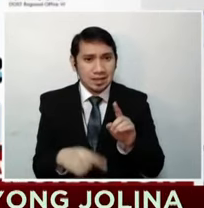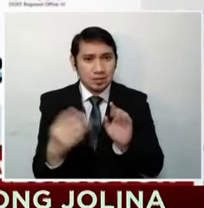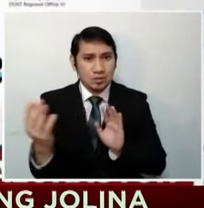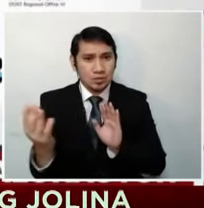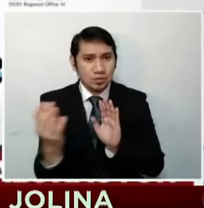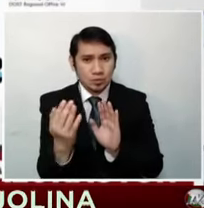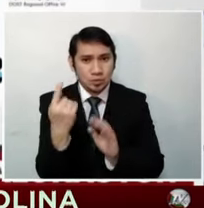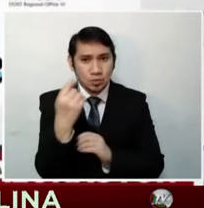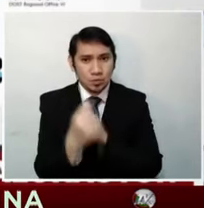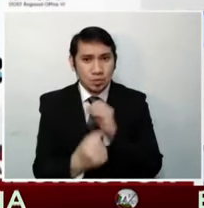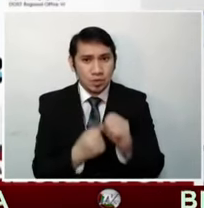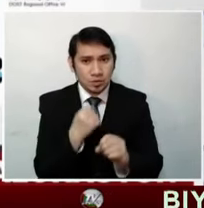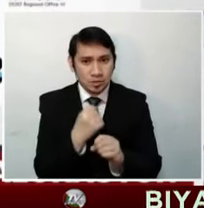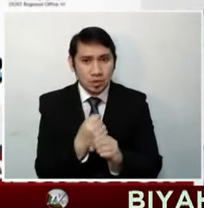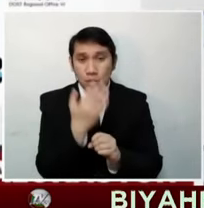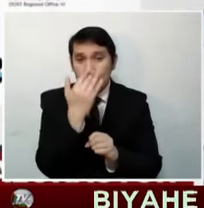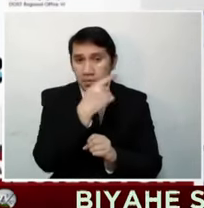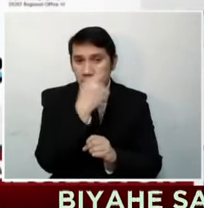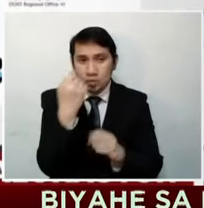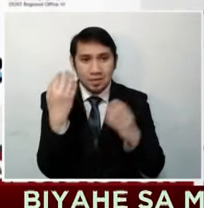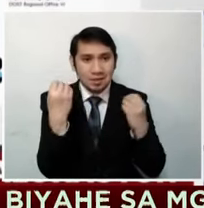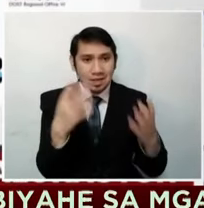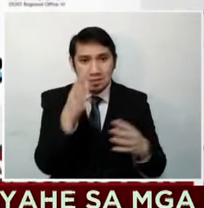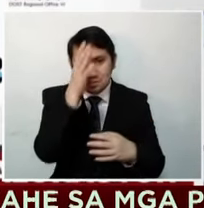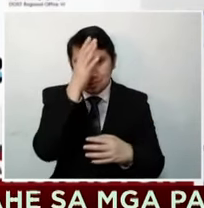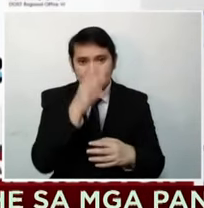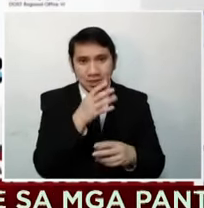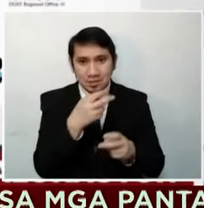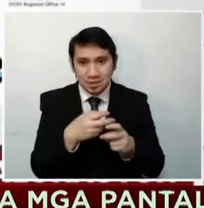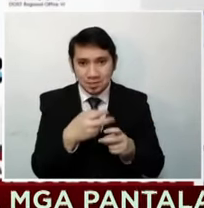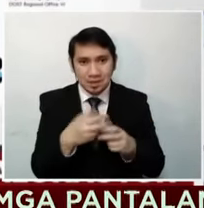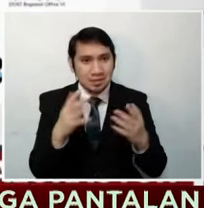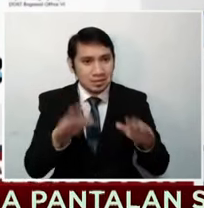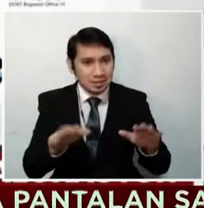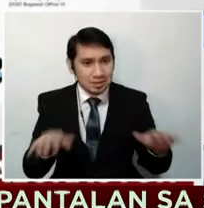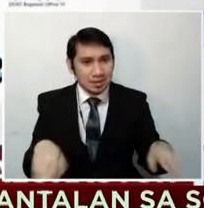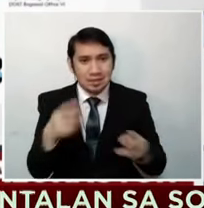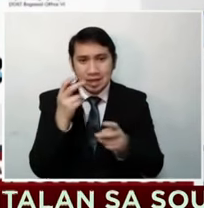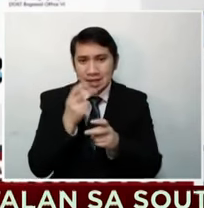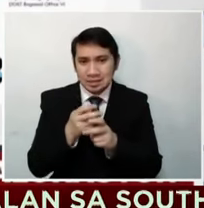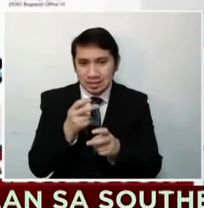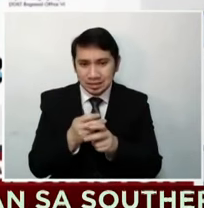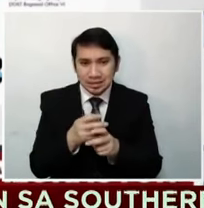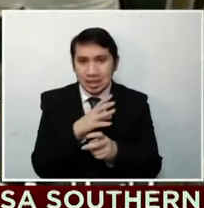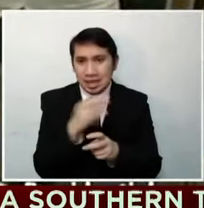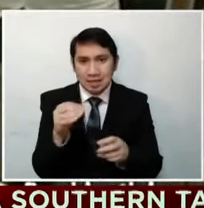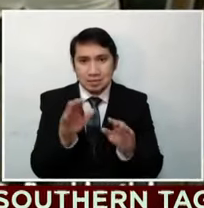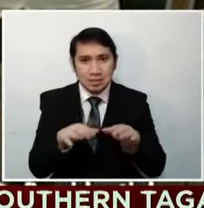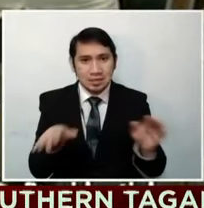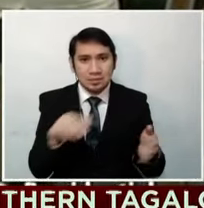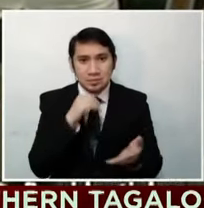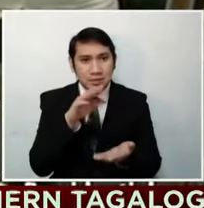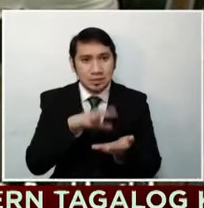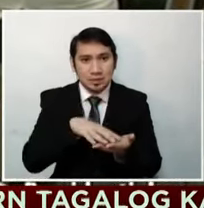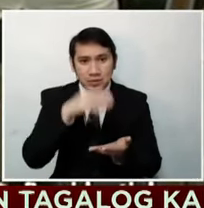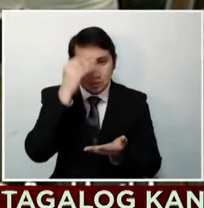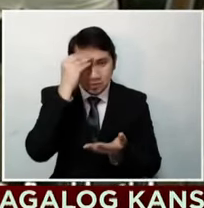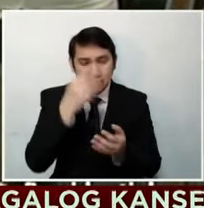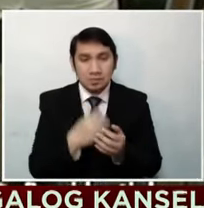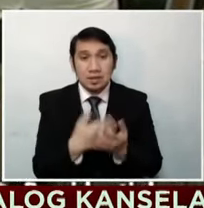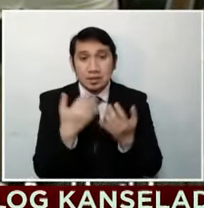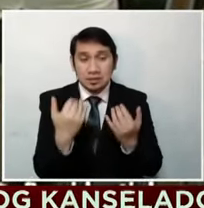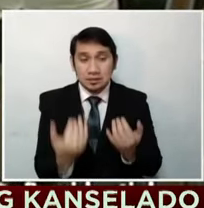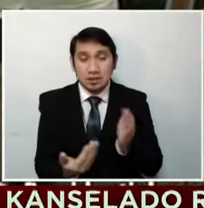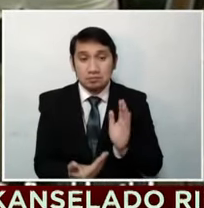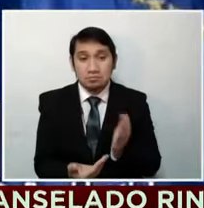face-to-face. Maraming magulang hirap, maraming batang hirap, at ang bata po hindi natututo. Ipipresenta ng DepEd